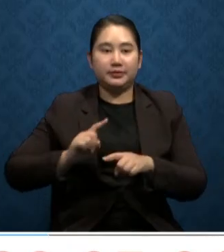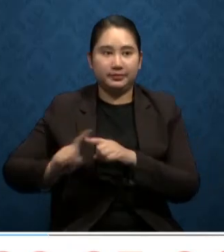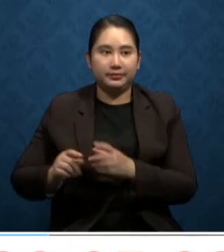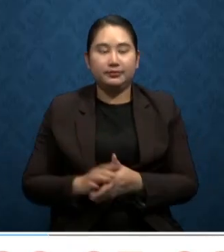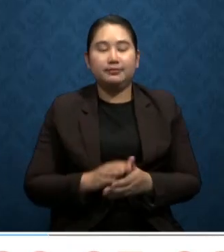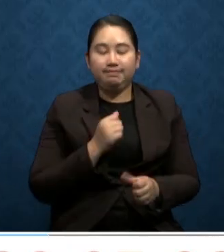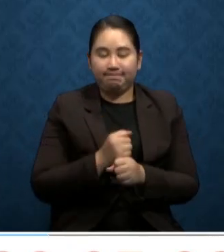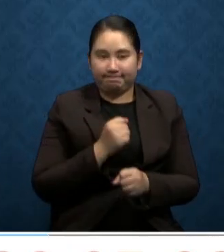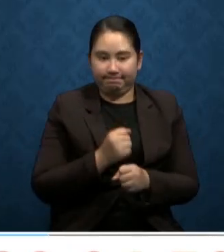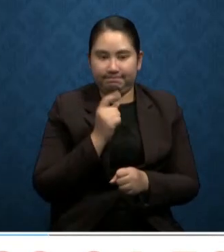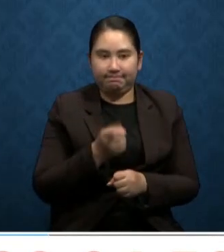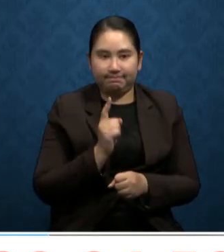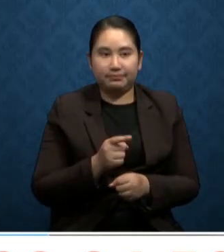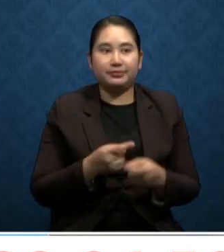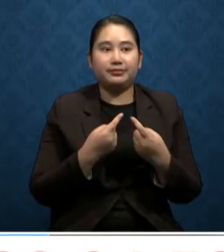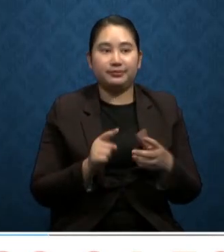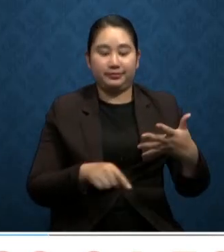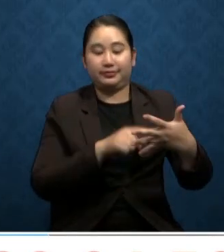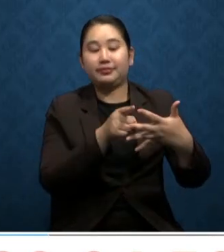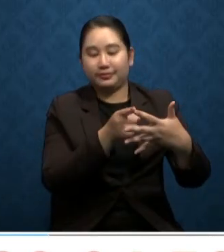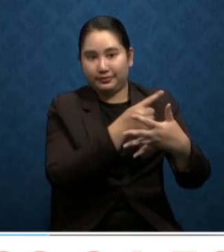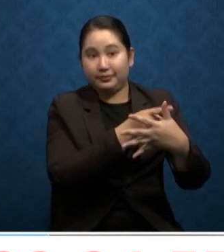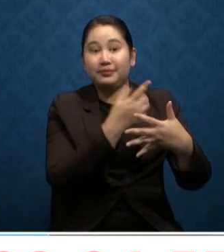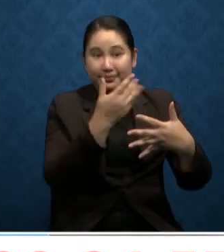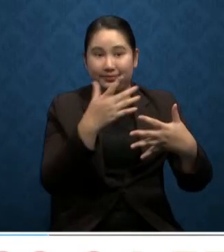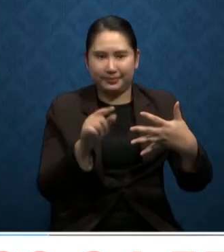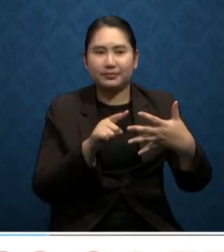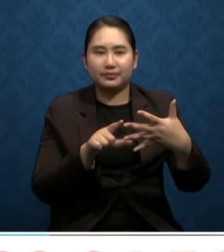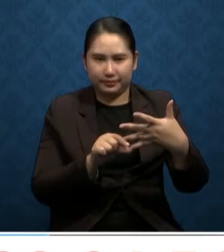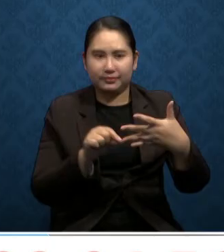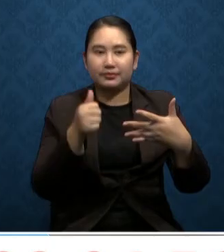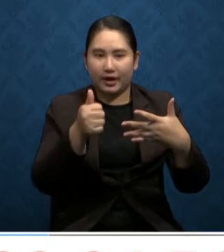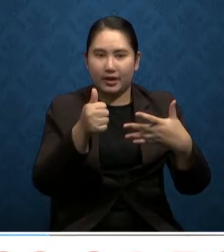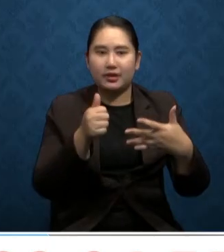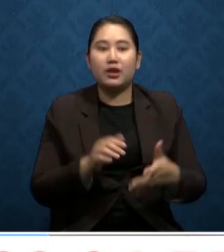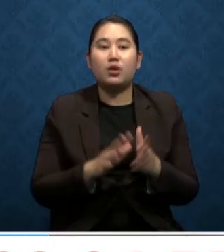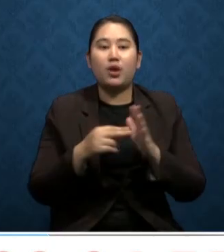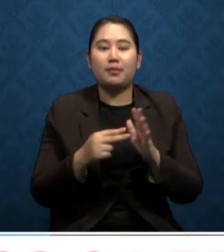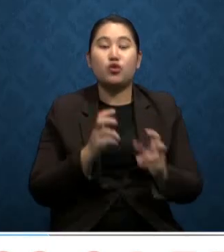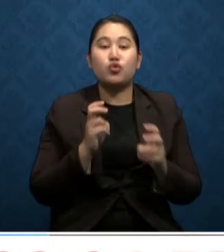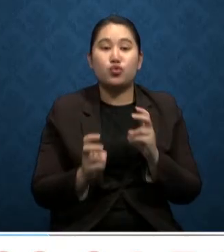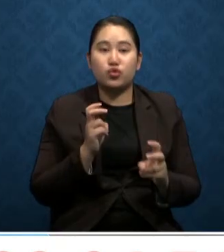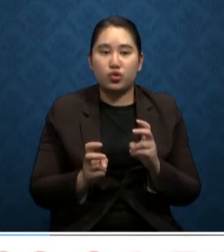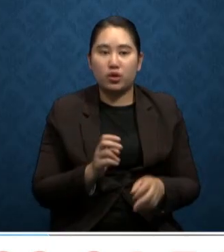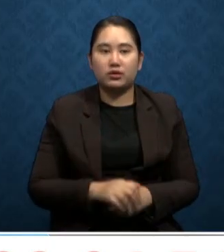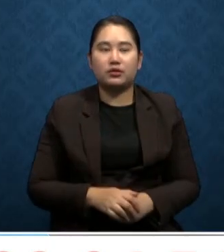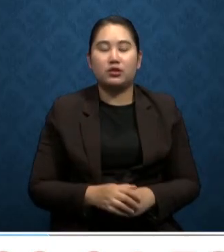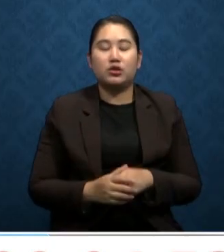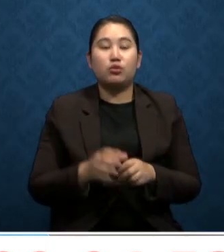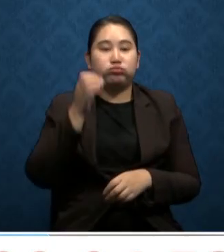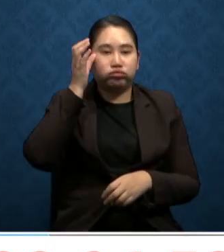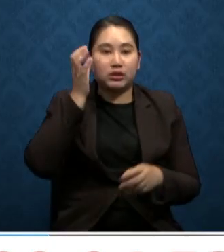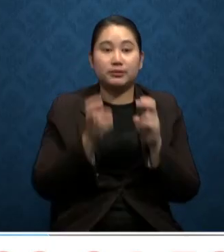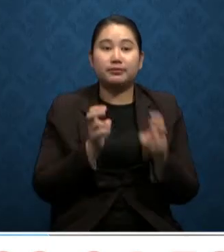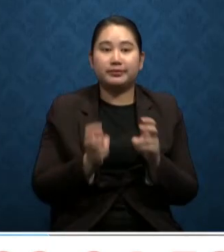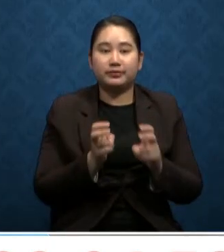เรื่องนี้อย่างจริงจังแต่มีอีก 3เรื่องครับซึ่งผมเชื่อว่าท่านสามารถทำได้นั่นก็คือเรื่องของหุ่นยนต์เรื่องของโรโบติกซึ่ง